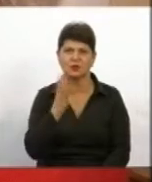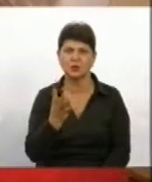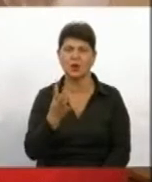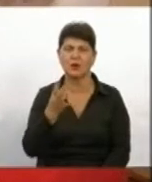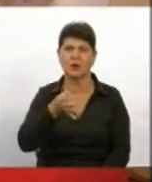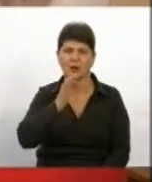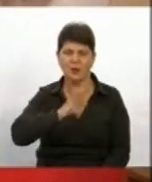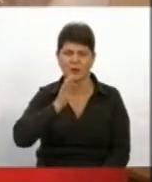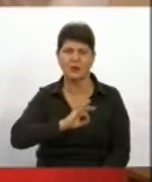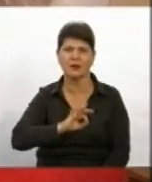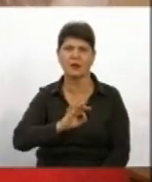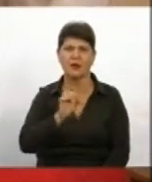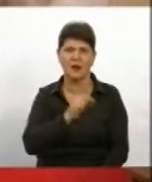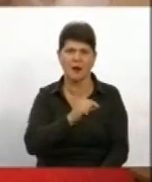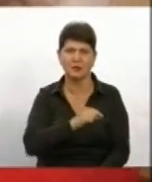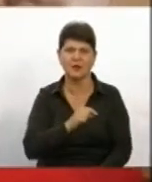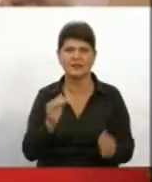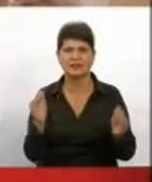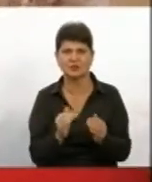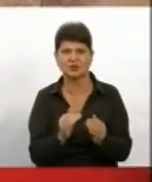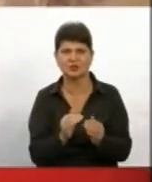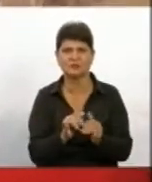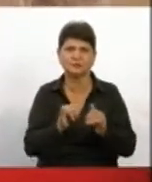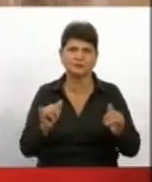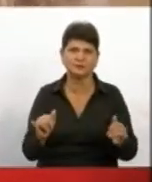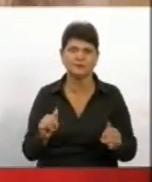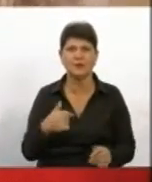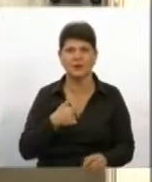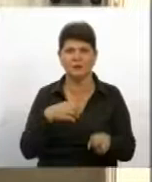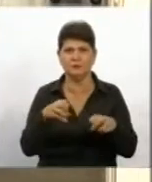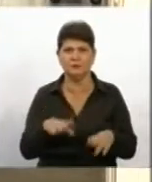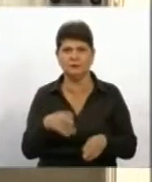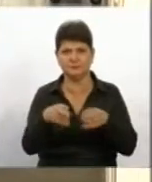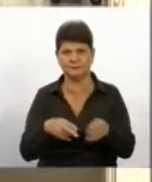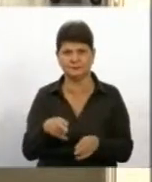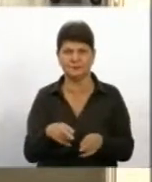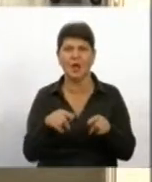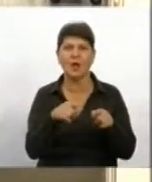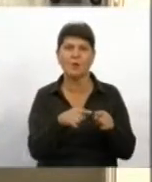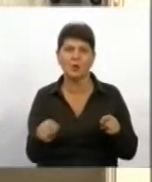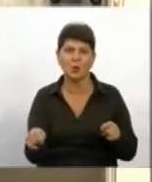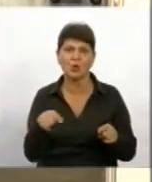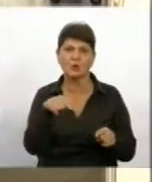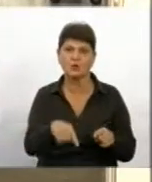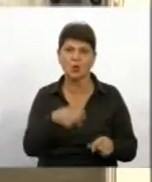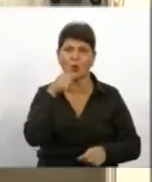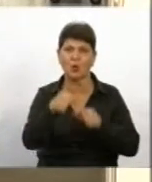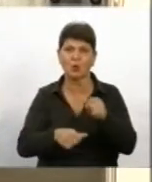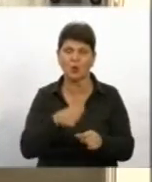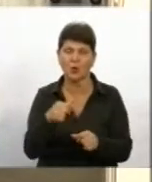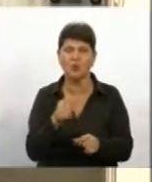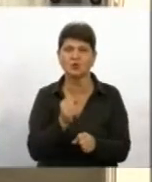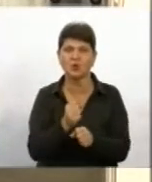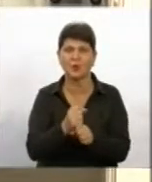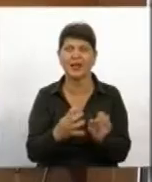Вони в мене то збільшуються, то зменшуються. Я вирішилася поставити імпланти. Протягом цього року в мамологічному відділенні зробили понад